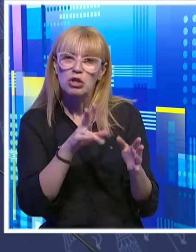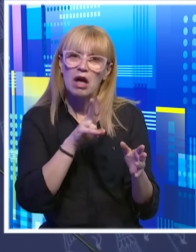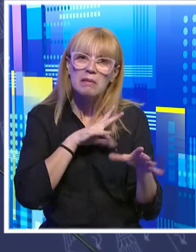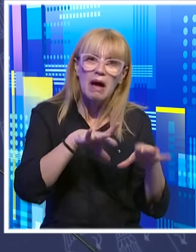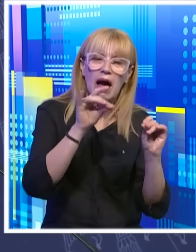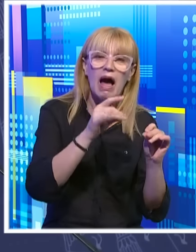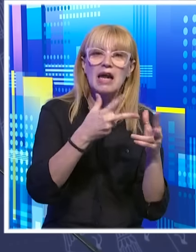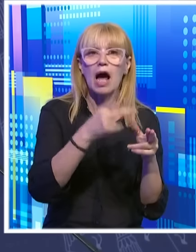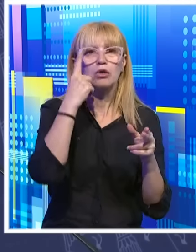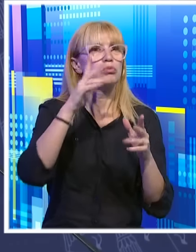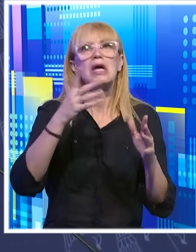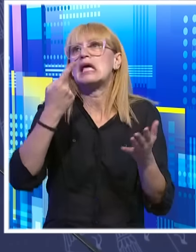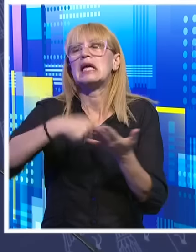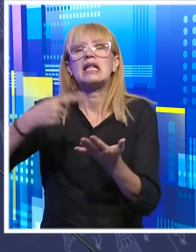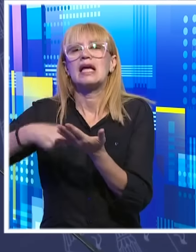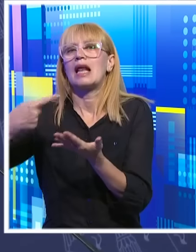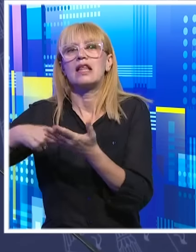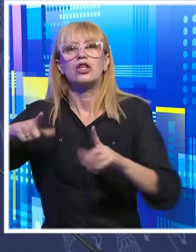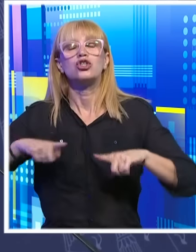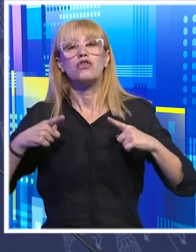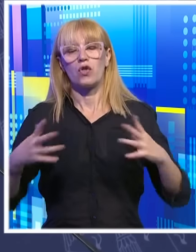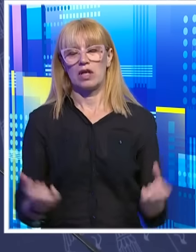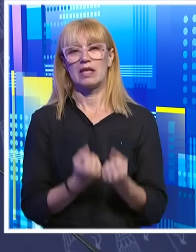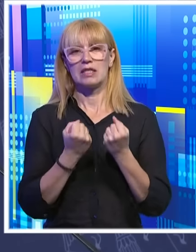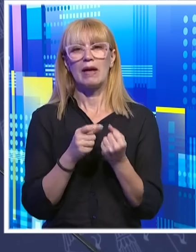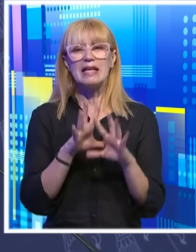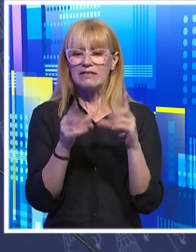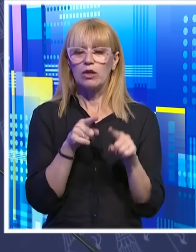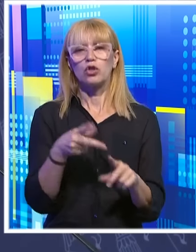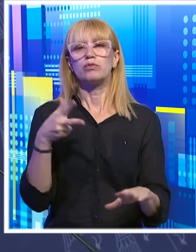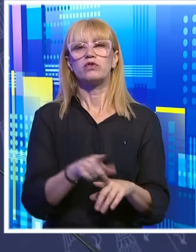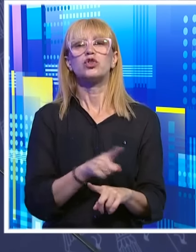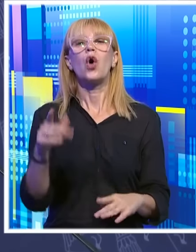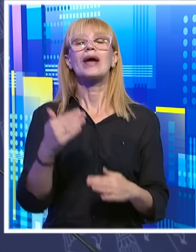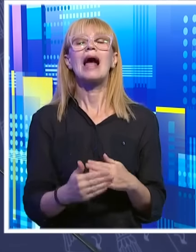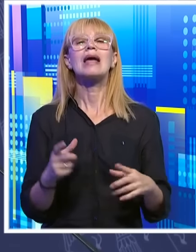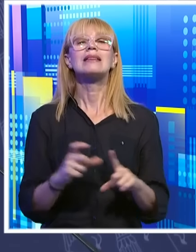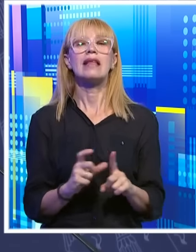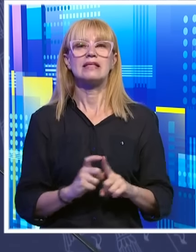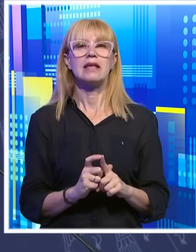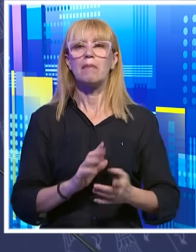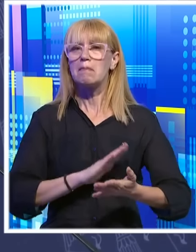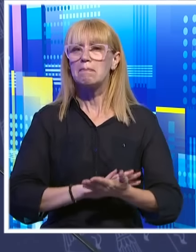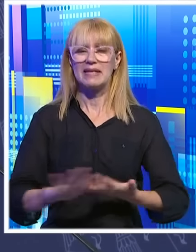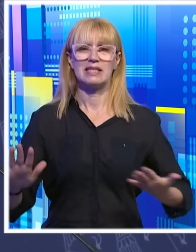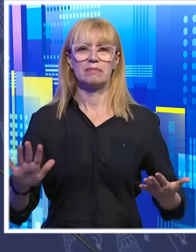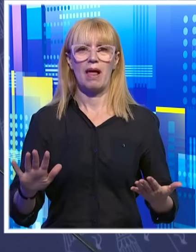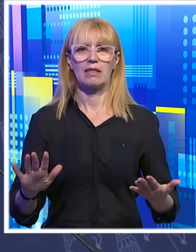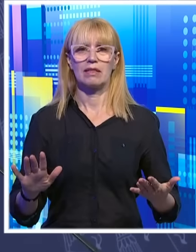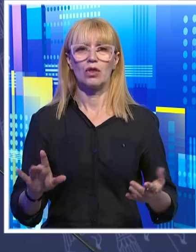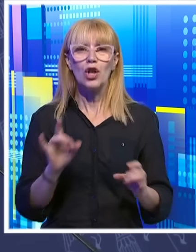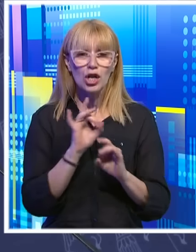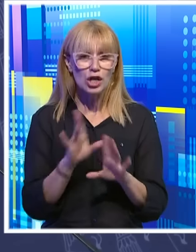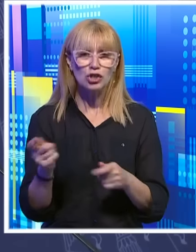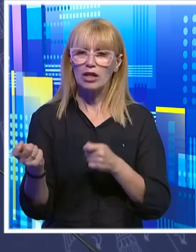tom prevencijom. I sve ćemo da završimo do kraja decembra. Sve potpuno besplatno. Niko ništa ne